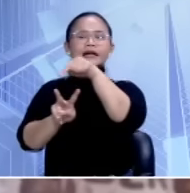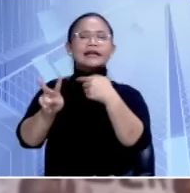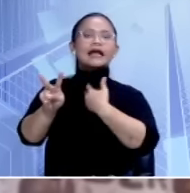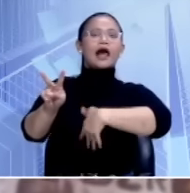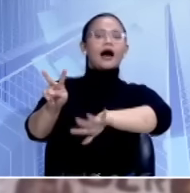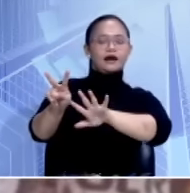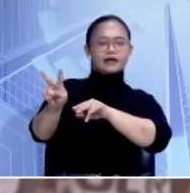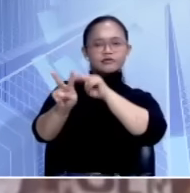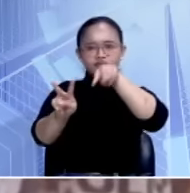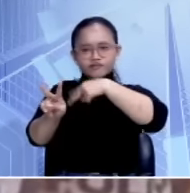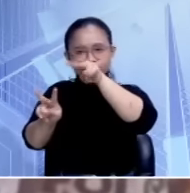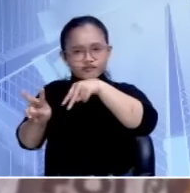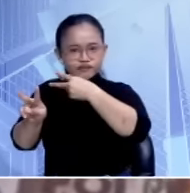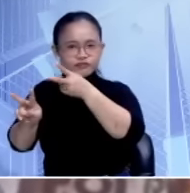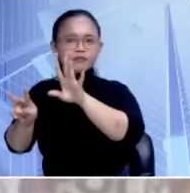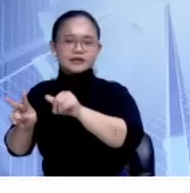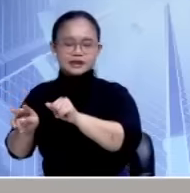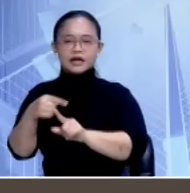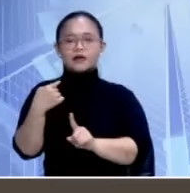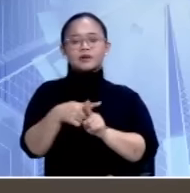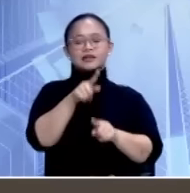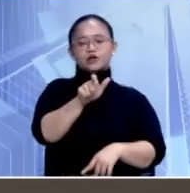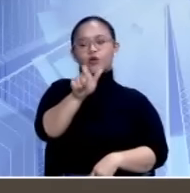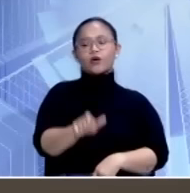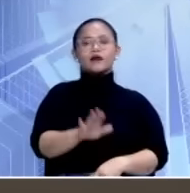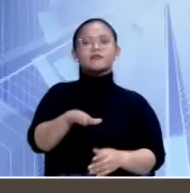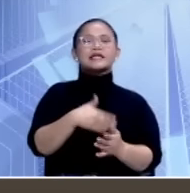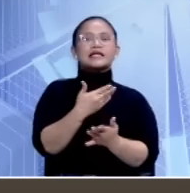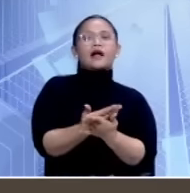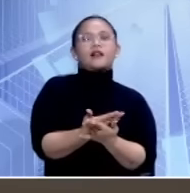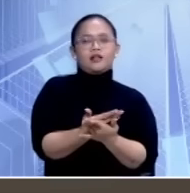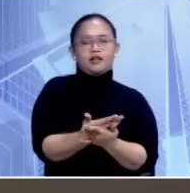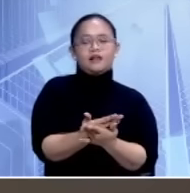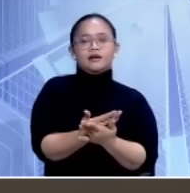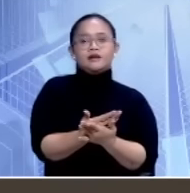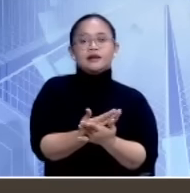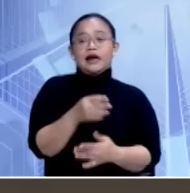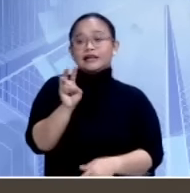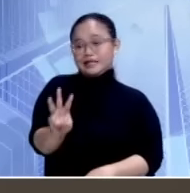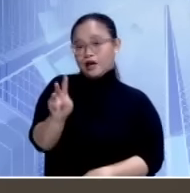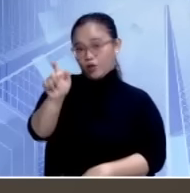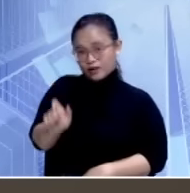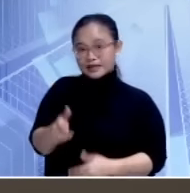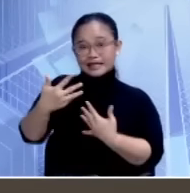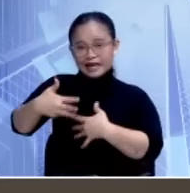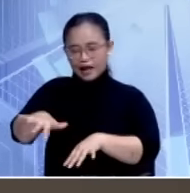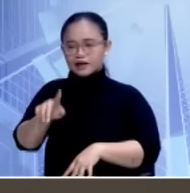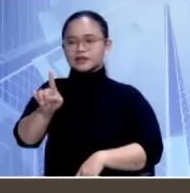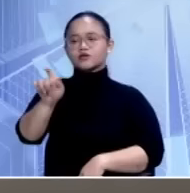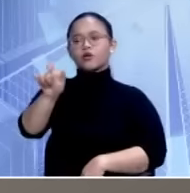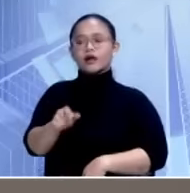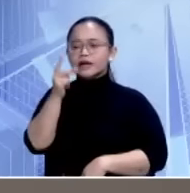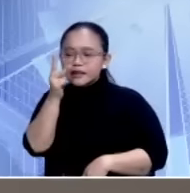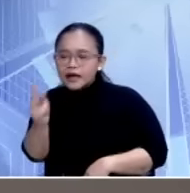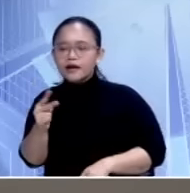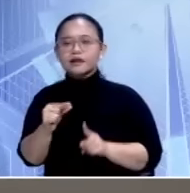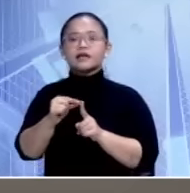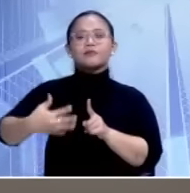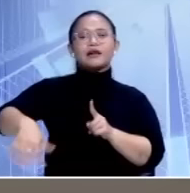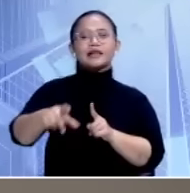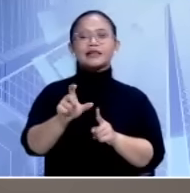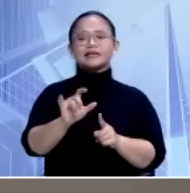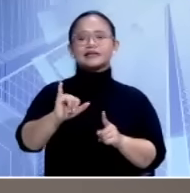sudah dinyatakan meninggal dunia. Satu dari tiga nelayan yang hilang ditemukan dalam kondisi tak bernyawa di Pantai